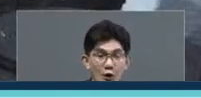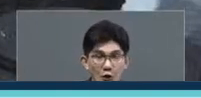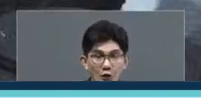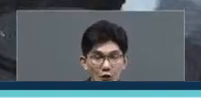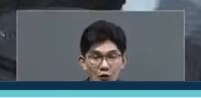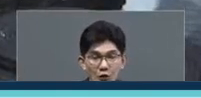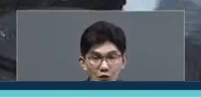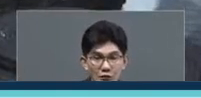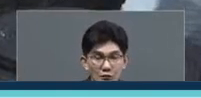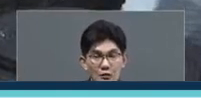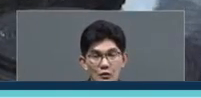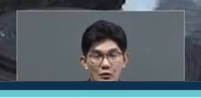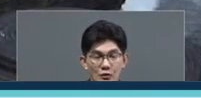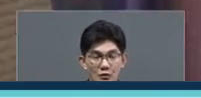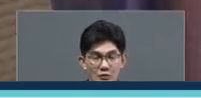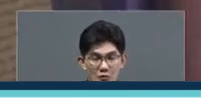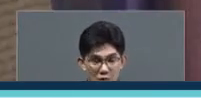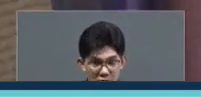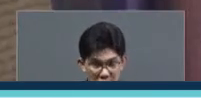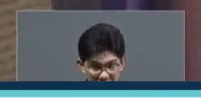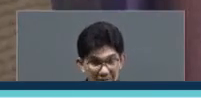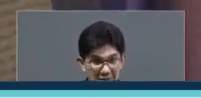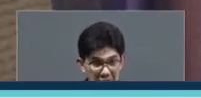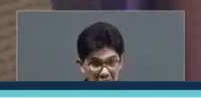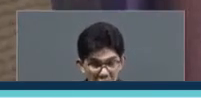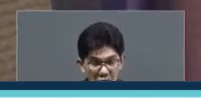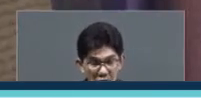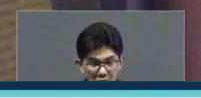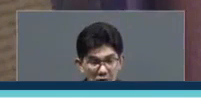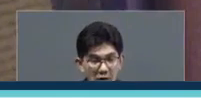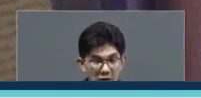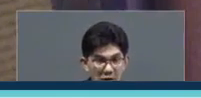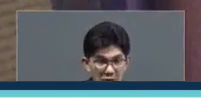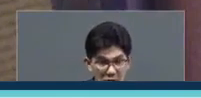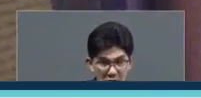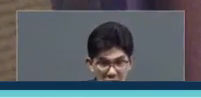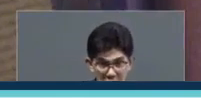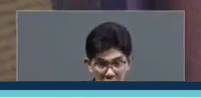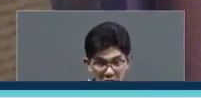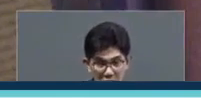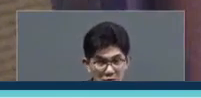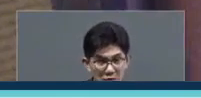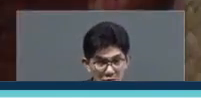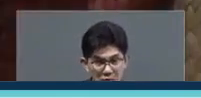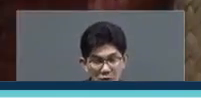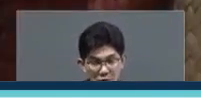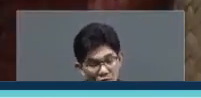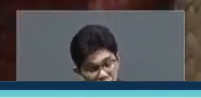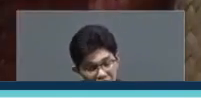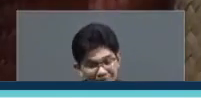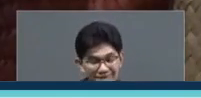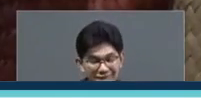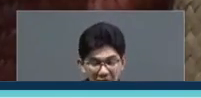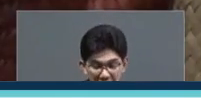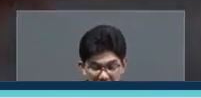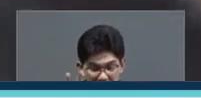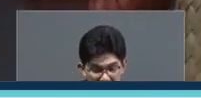มเด็จพระนางเจ้าสิริกิติ์พระบรมราชินีนาถพระบรมราชชนนีพันปีหลวง12สิงหาค